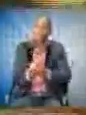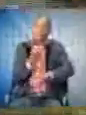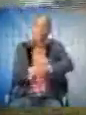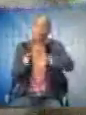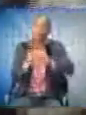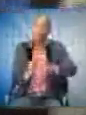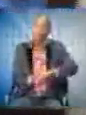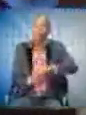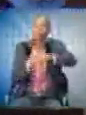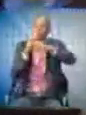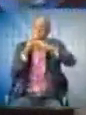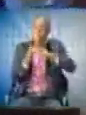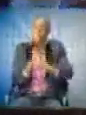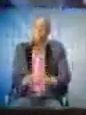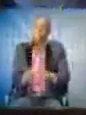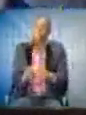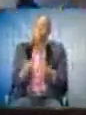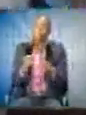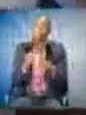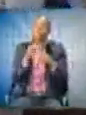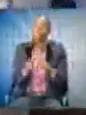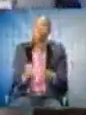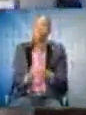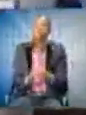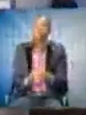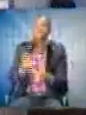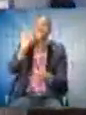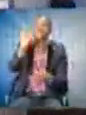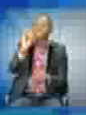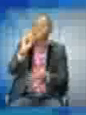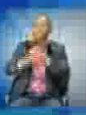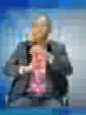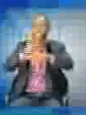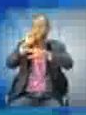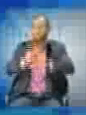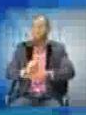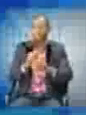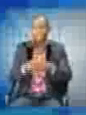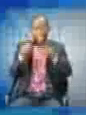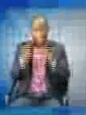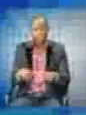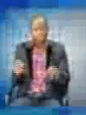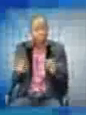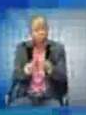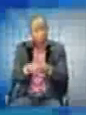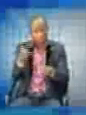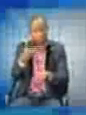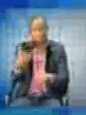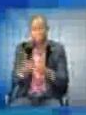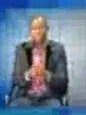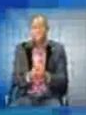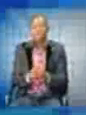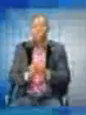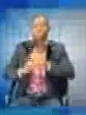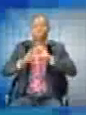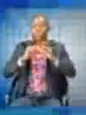peut supporter une charge au-delà de 80 tonnes. Restons sur le même chapitre, alors qu'il s'est